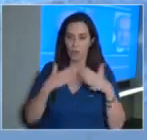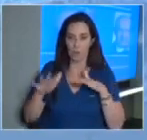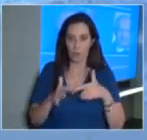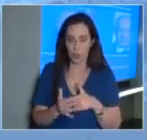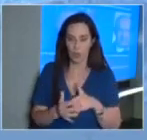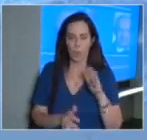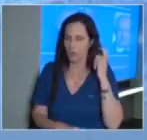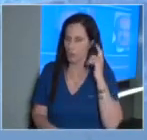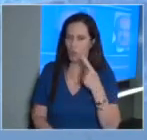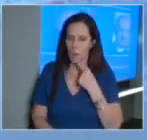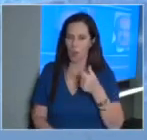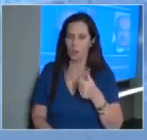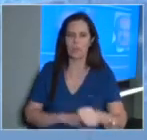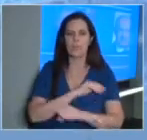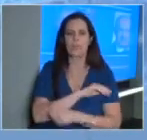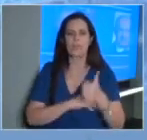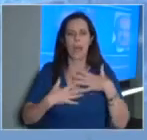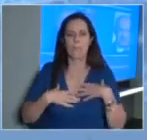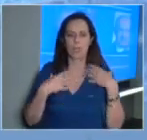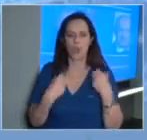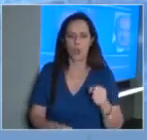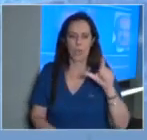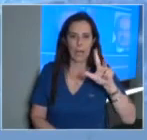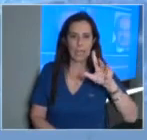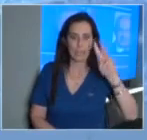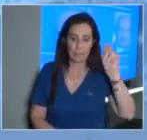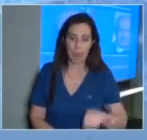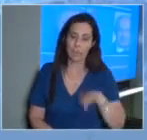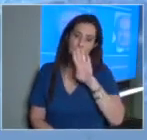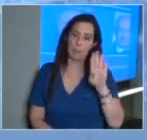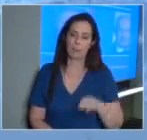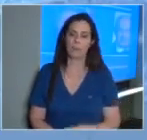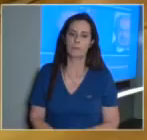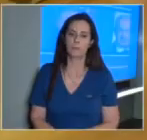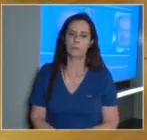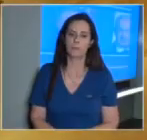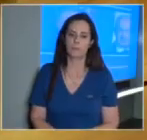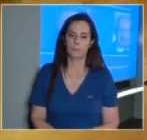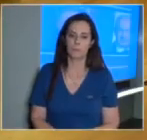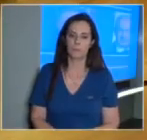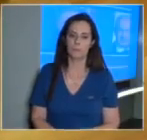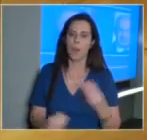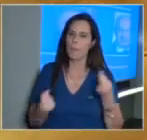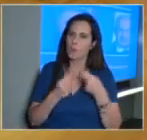הממשלה. בואו נשמע דברים שאמרו סגן שר הבריאות יעקב ליצמן וראש הממשלה בנימין נתניהו.